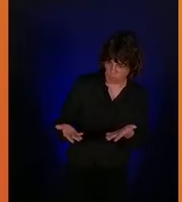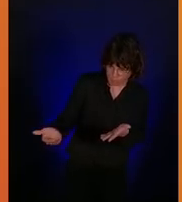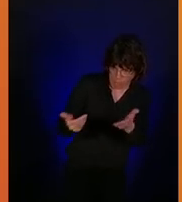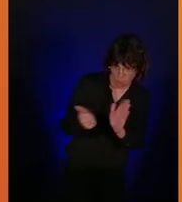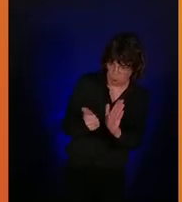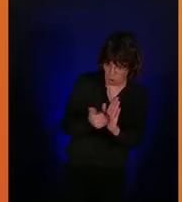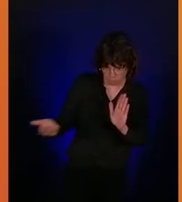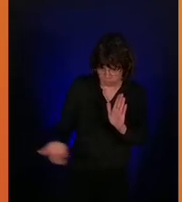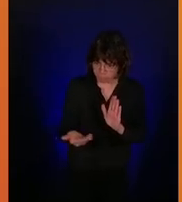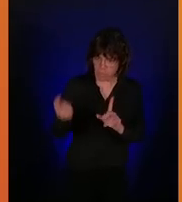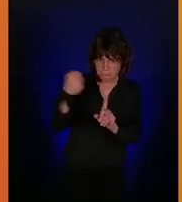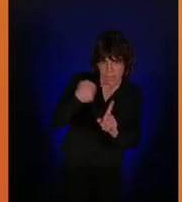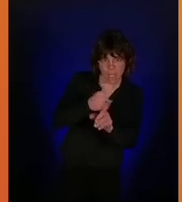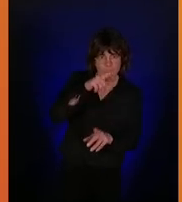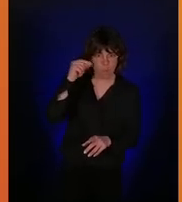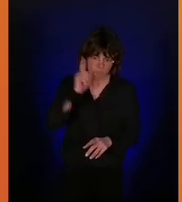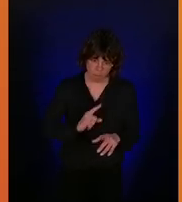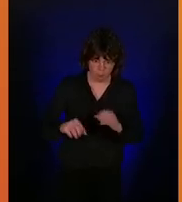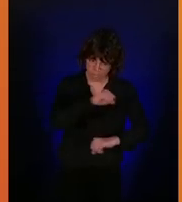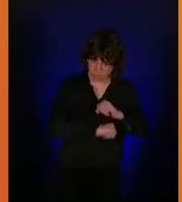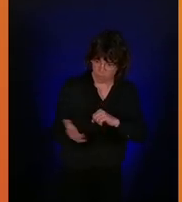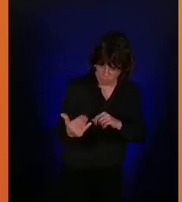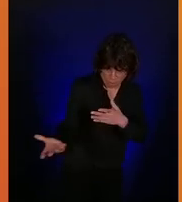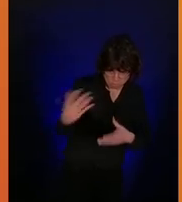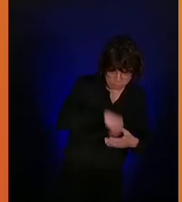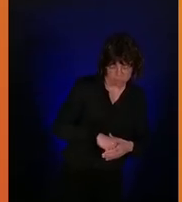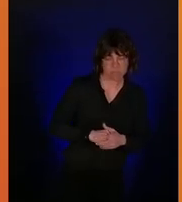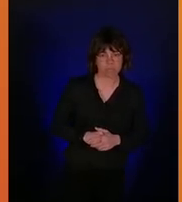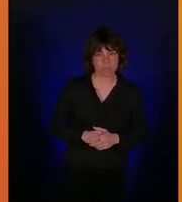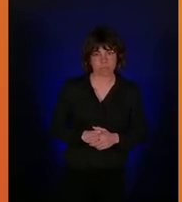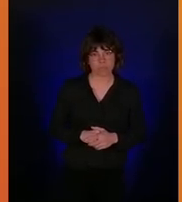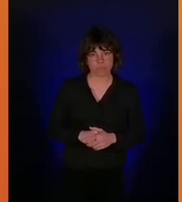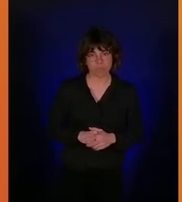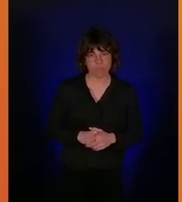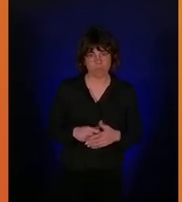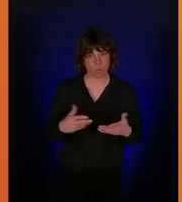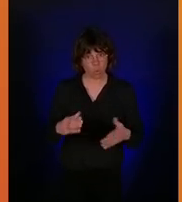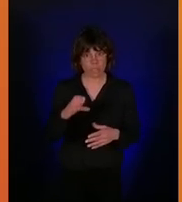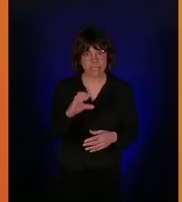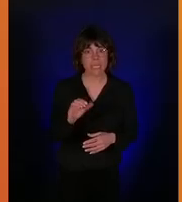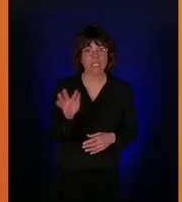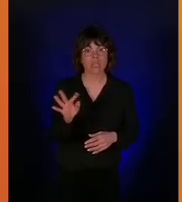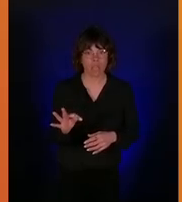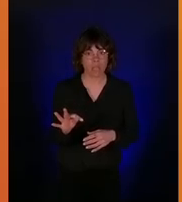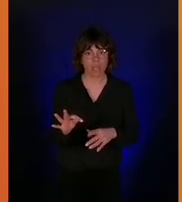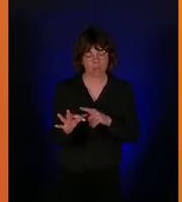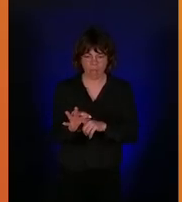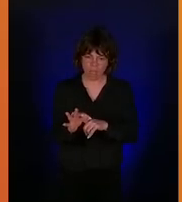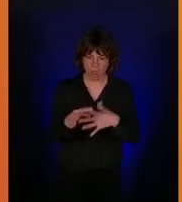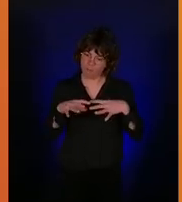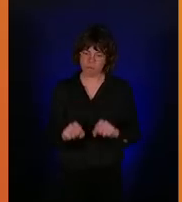de militantes et militants dans notre organisation. Le renforcement de notre CGT est un